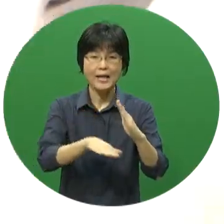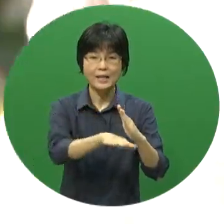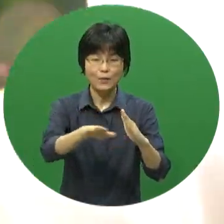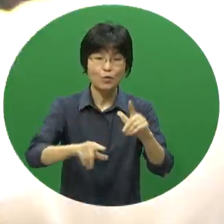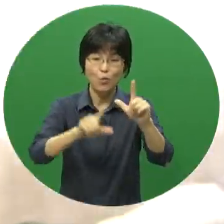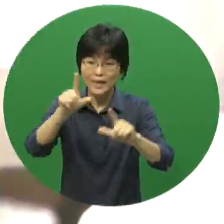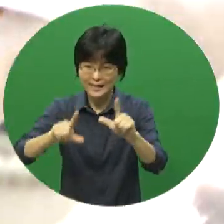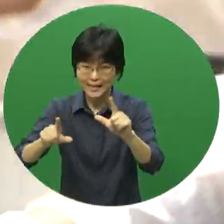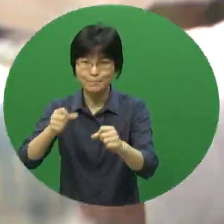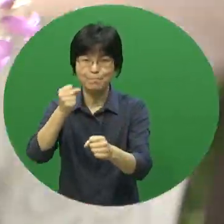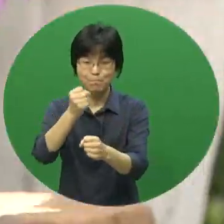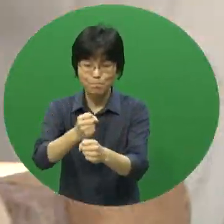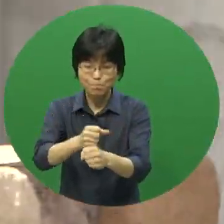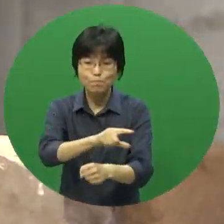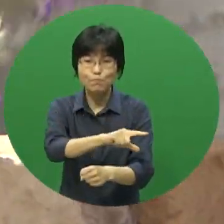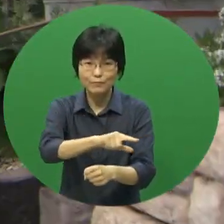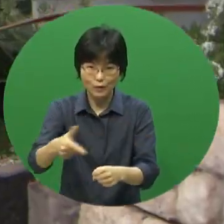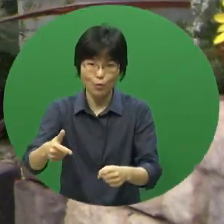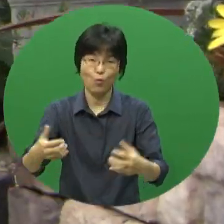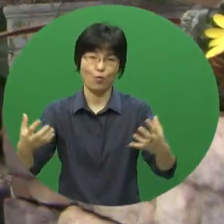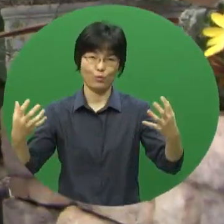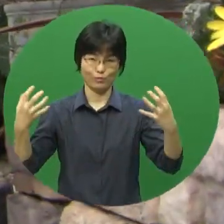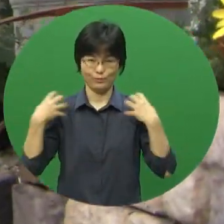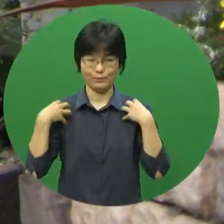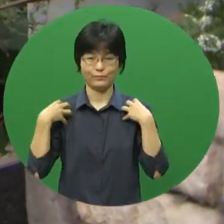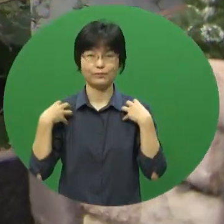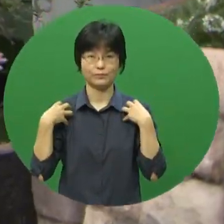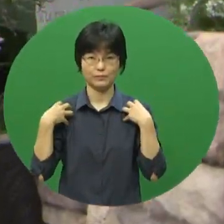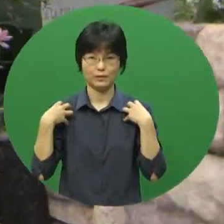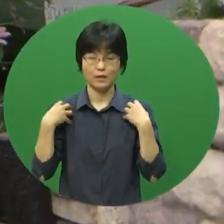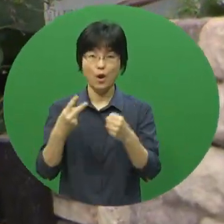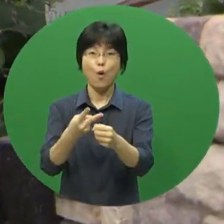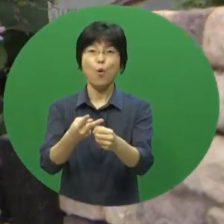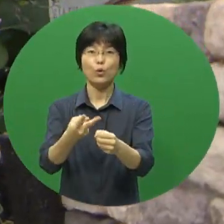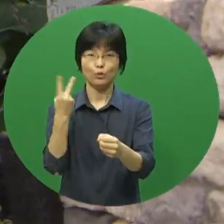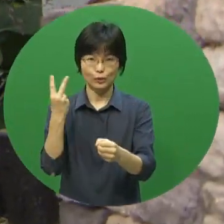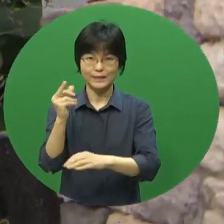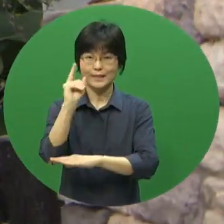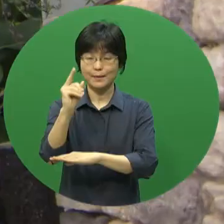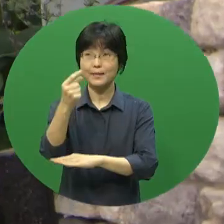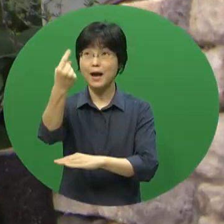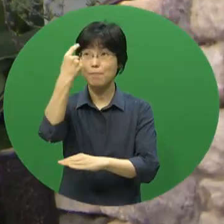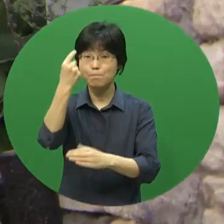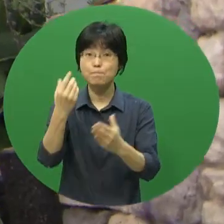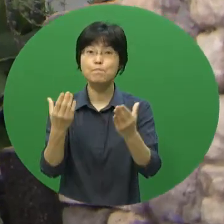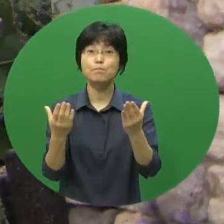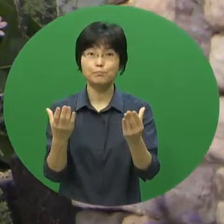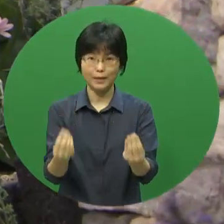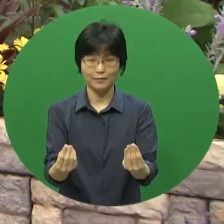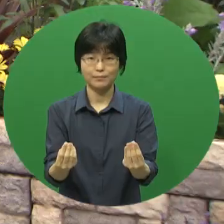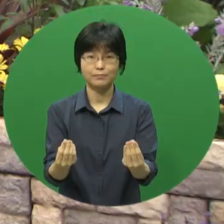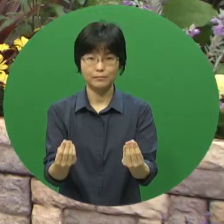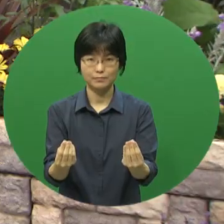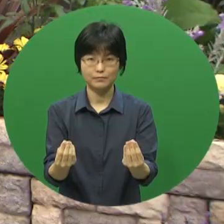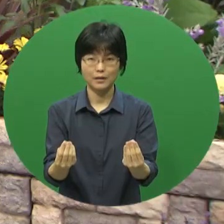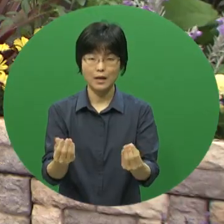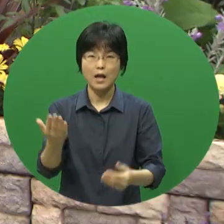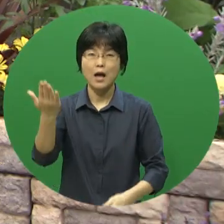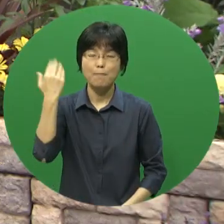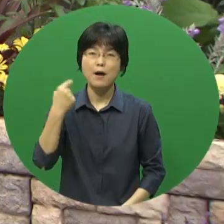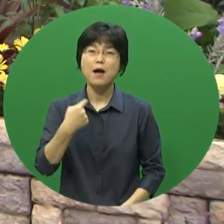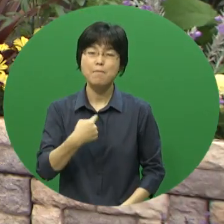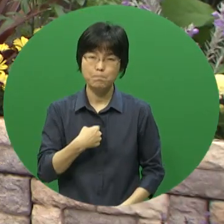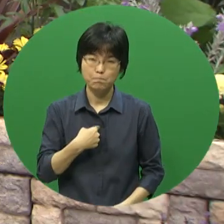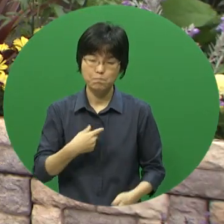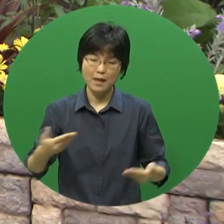や施工などを請け負っています。坂本さんは一昨年企業セミナーを受講しました。 参加